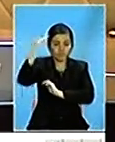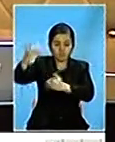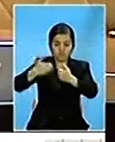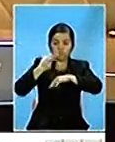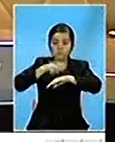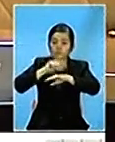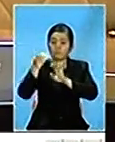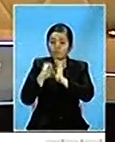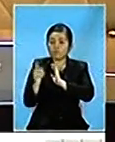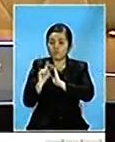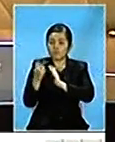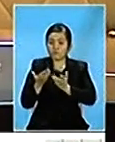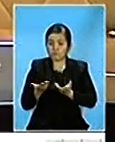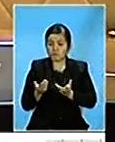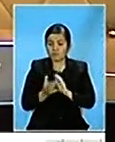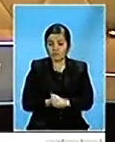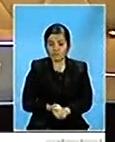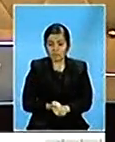ผมทำผิดข้อบังคับข้อไหน